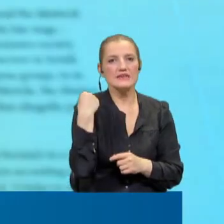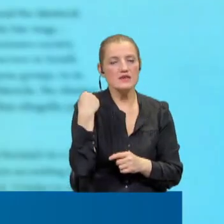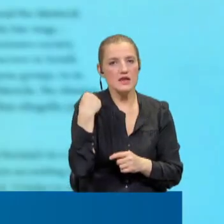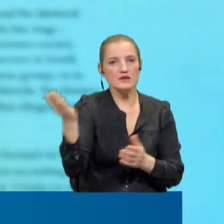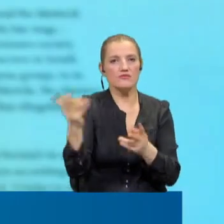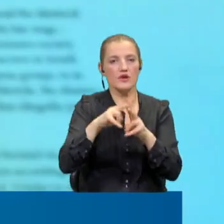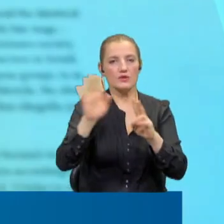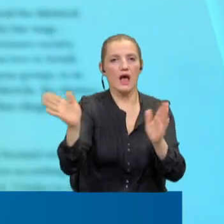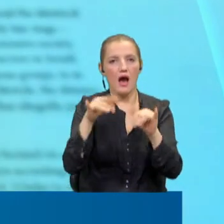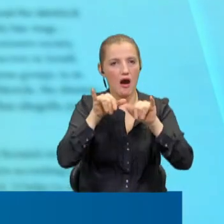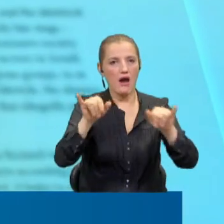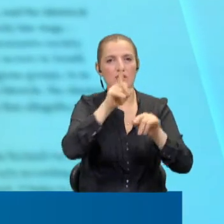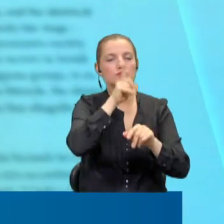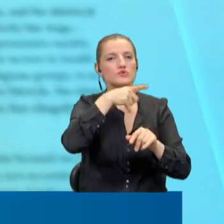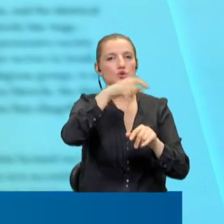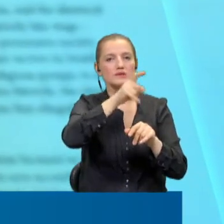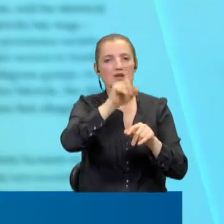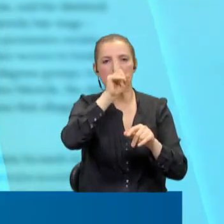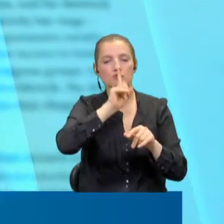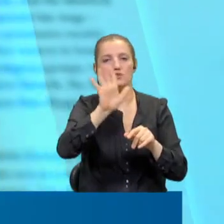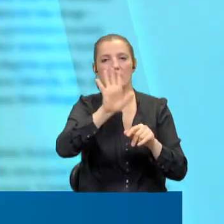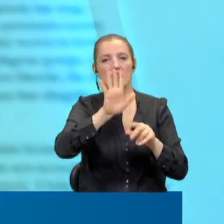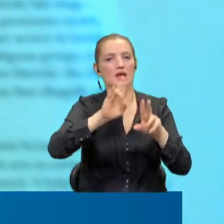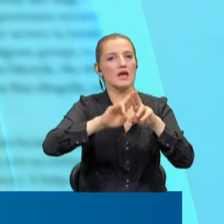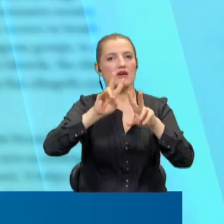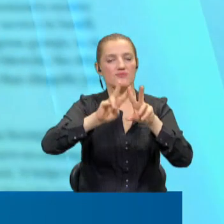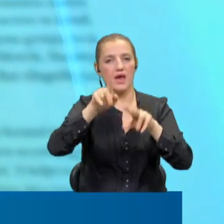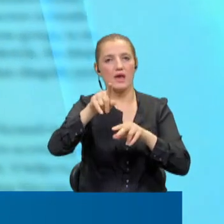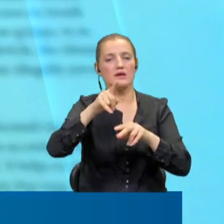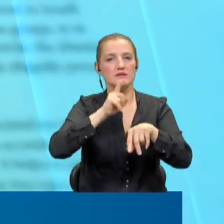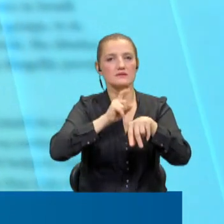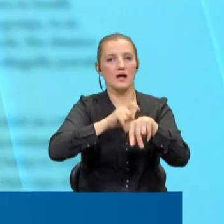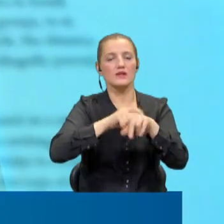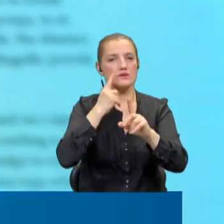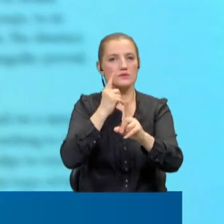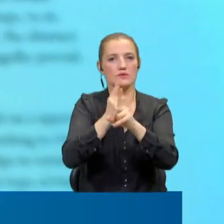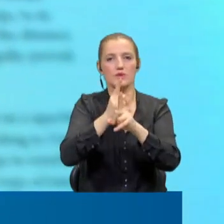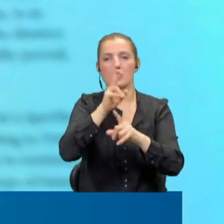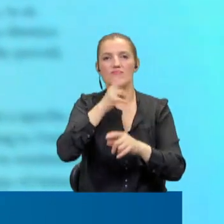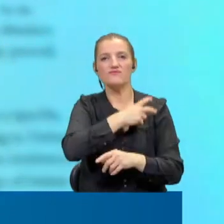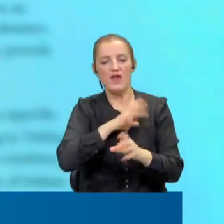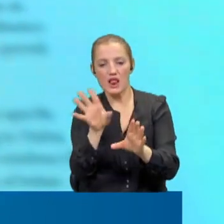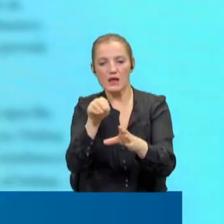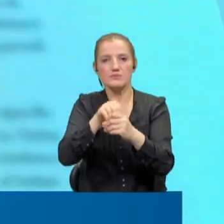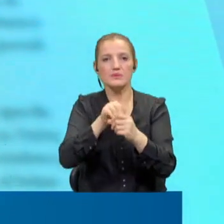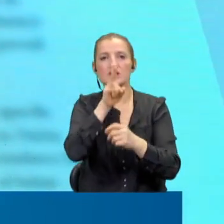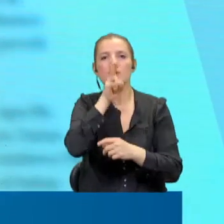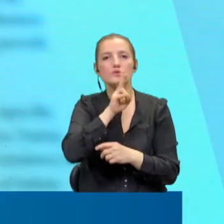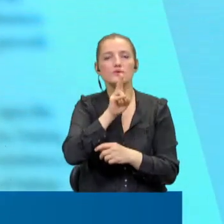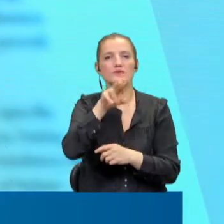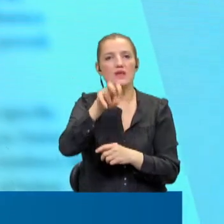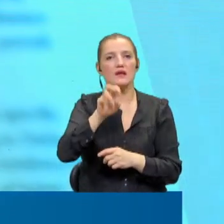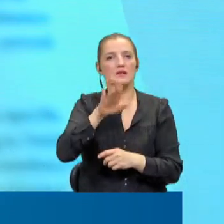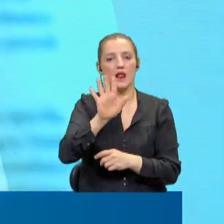aynı miktardaki tüketiminin ilk 150 kilovat saatlik kısmı vergiler dair 208 lira 50 kuruş olarak